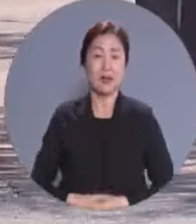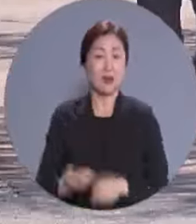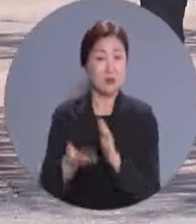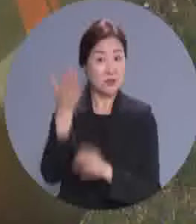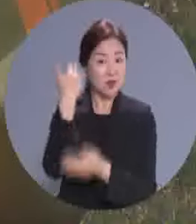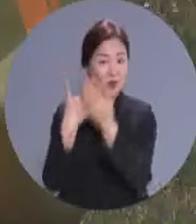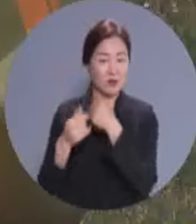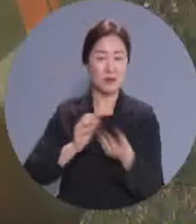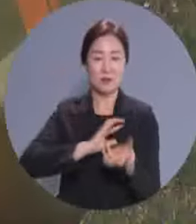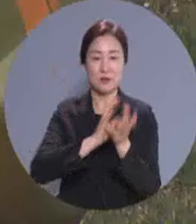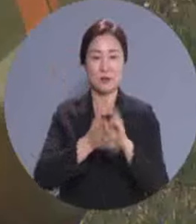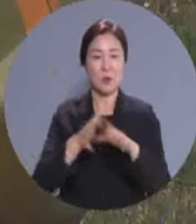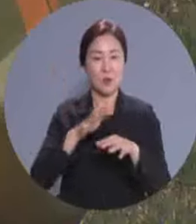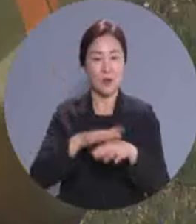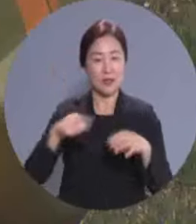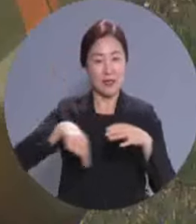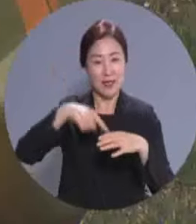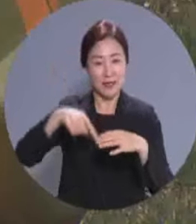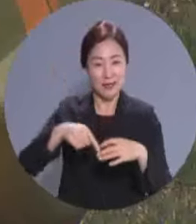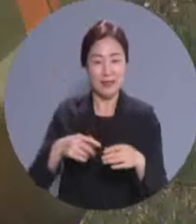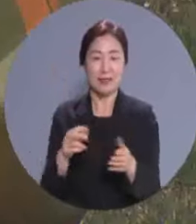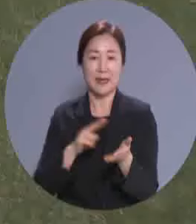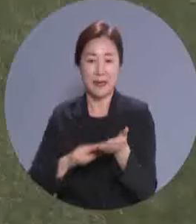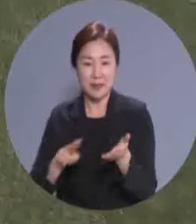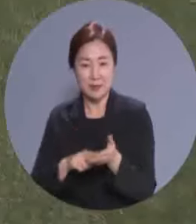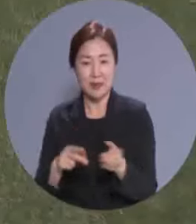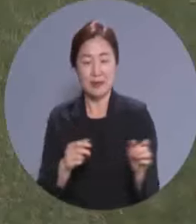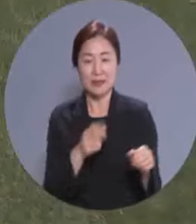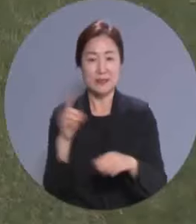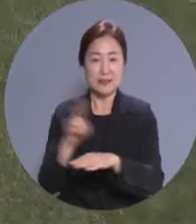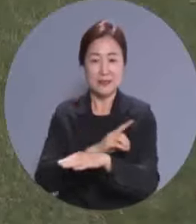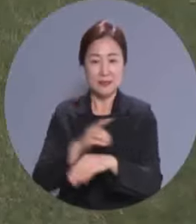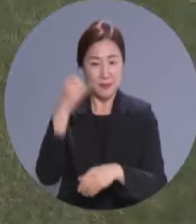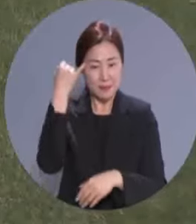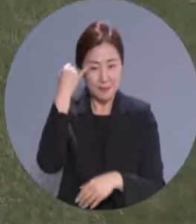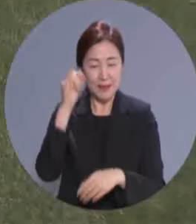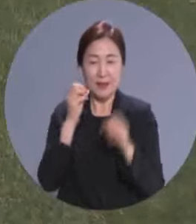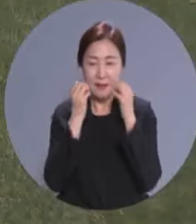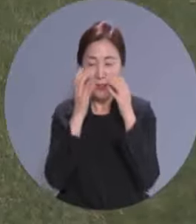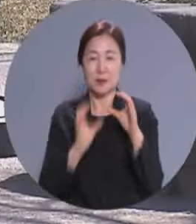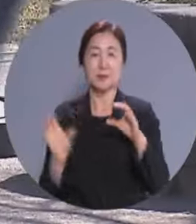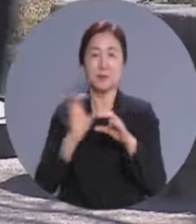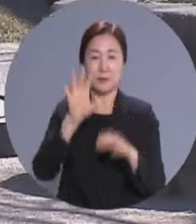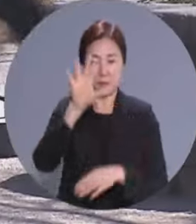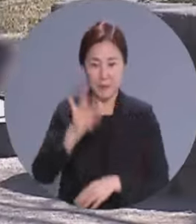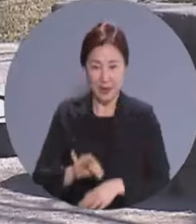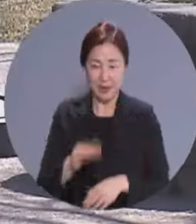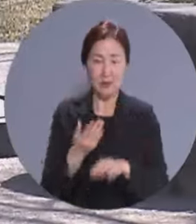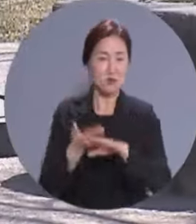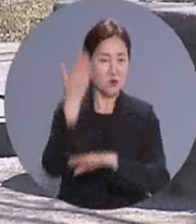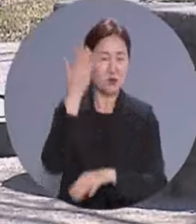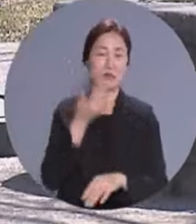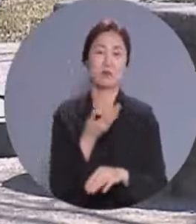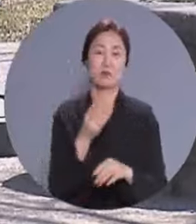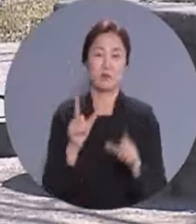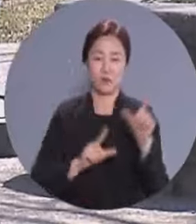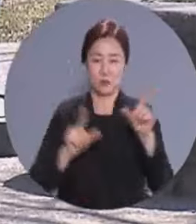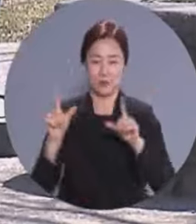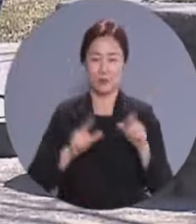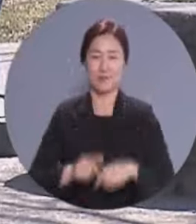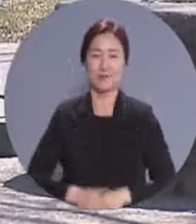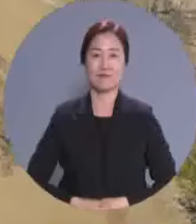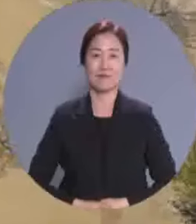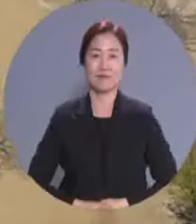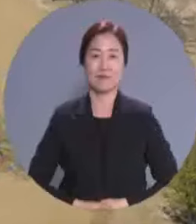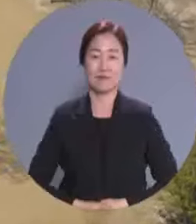정원 속에 애니메이션과 디지털 콘텐츠들이 새롭게 융복합된 과거와는 전혀 다른 모습으로 관람객들을